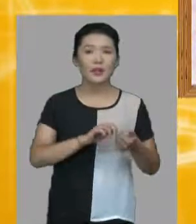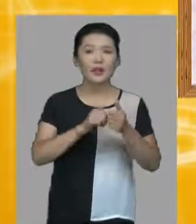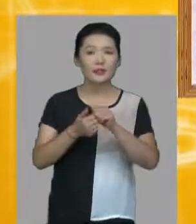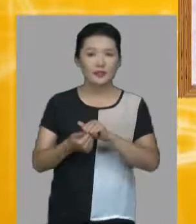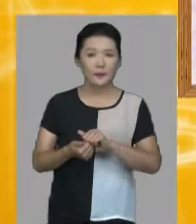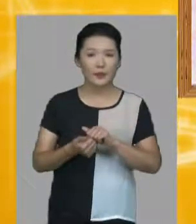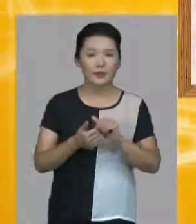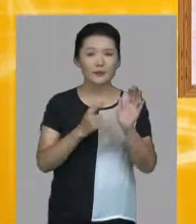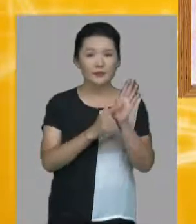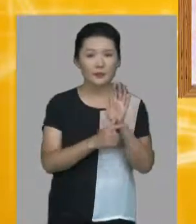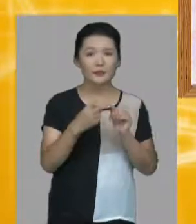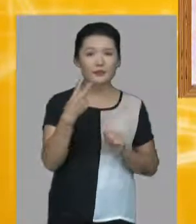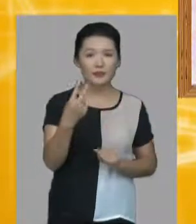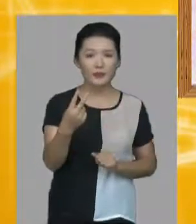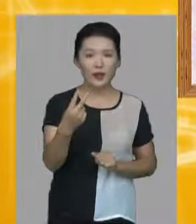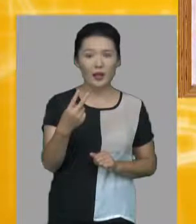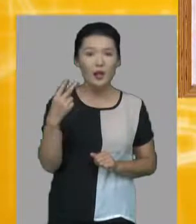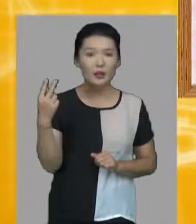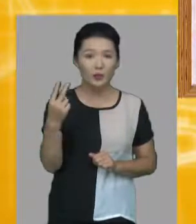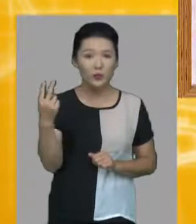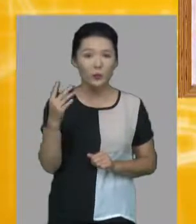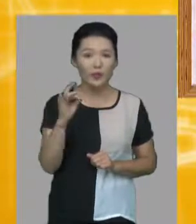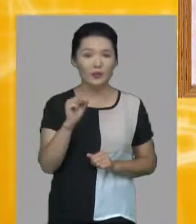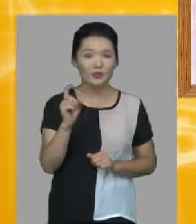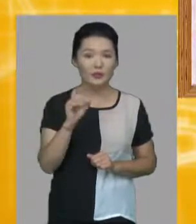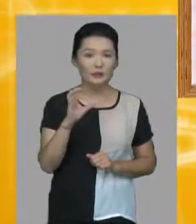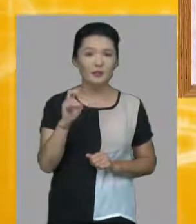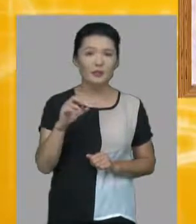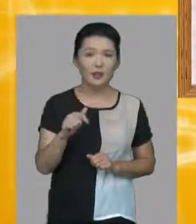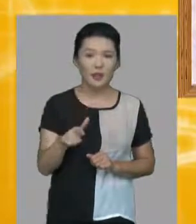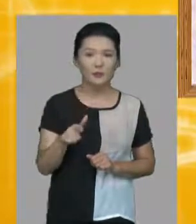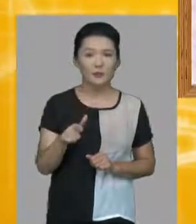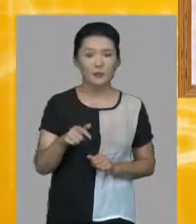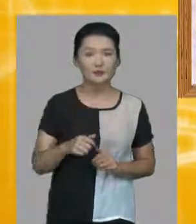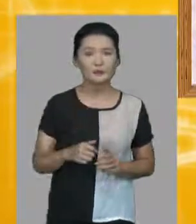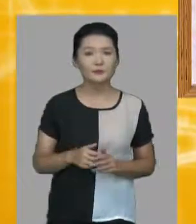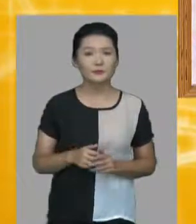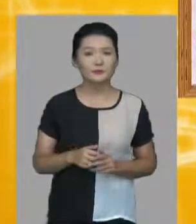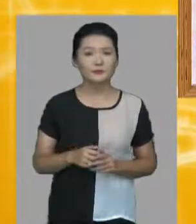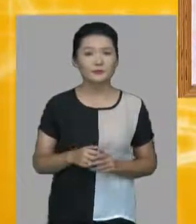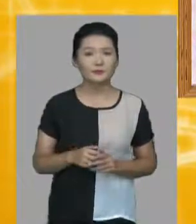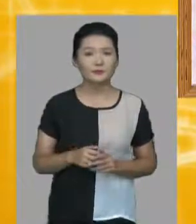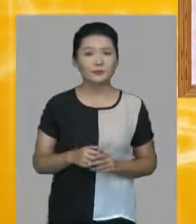Заменим 72 двумя разрядными слагаемыми.